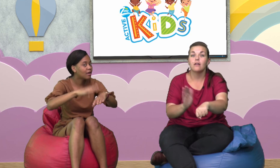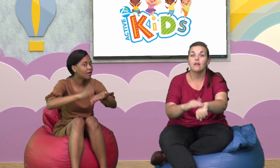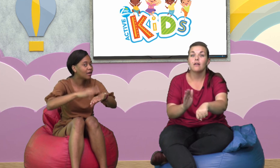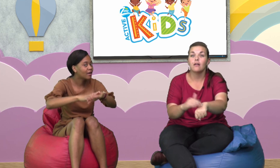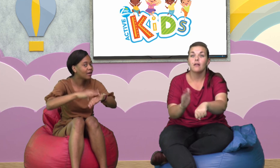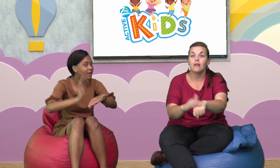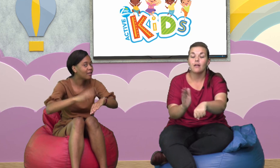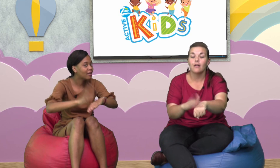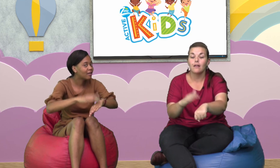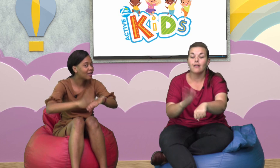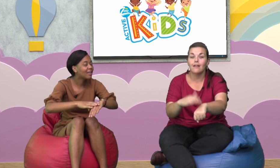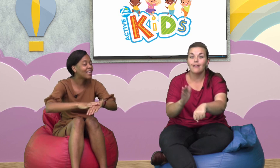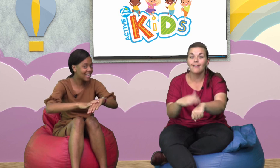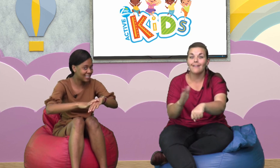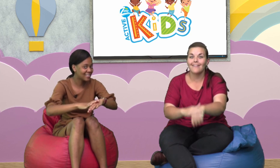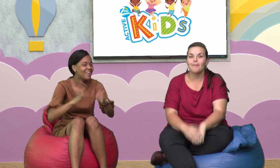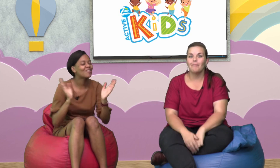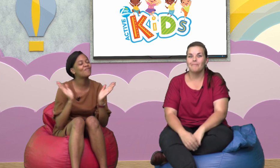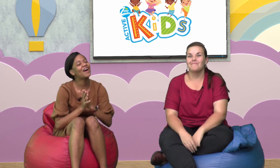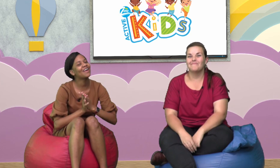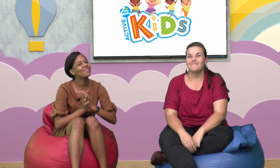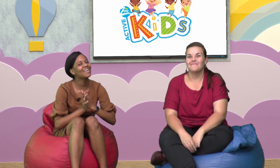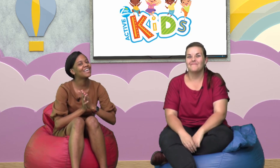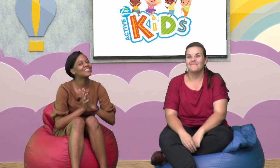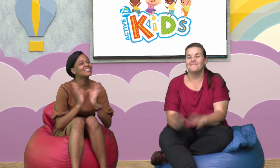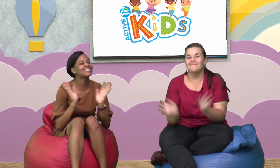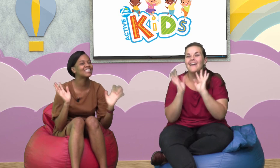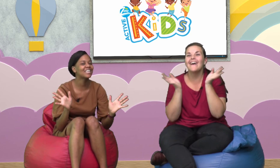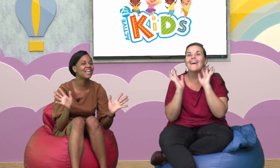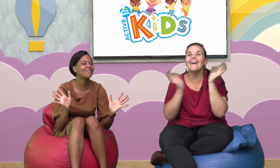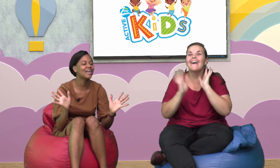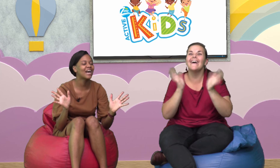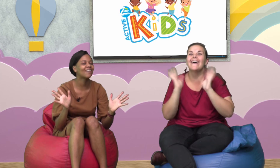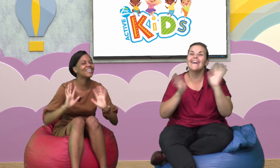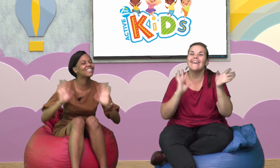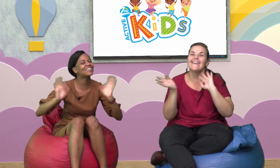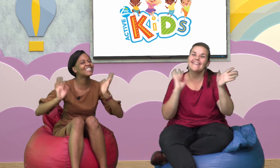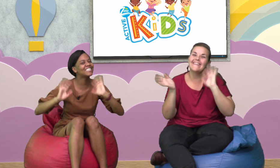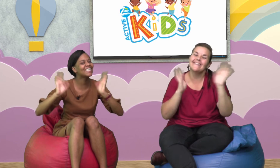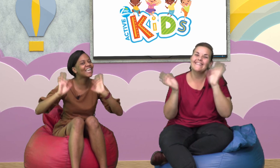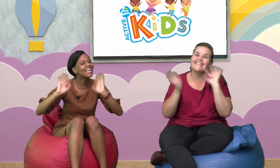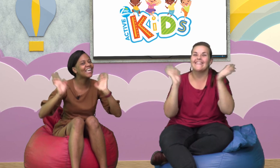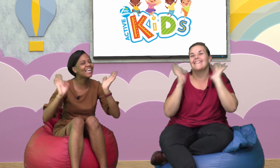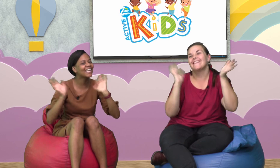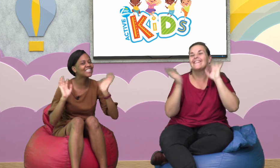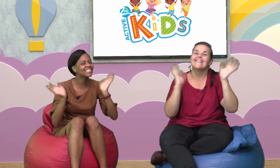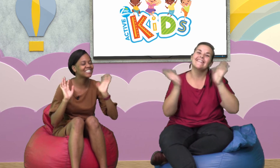Yes. So bye maatjies, ons sien julle mekaar weer toe.